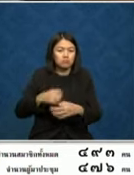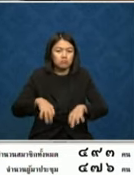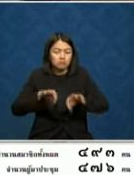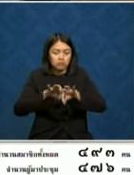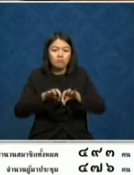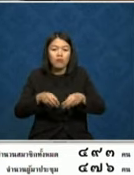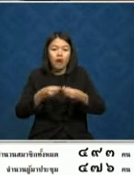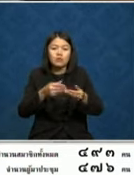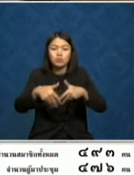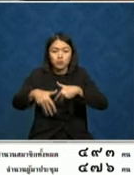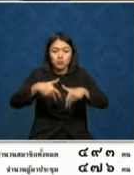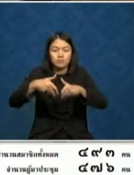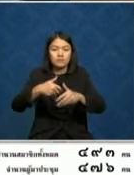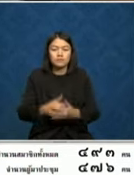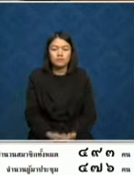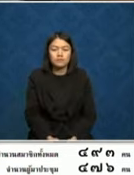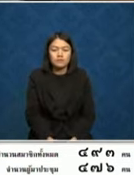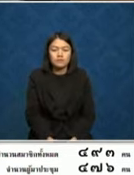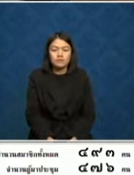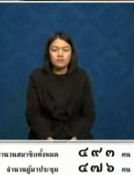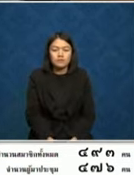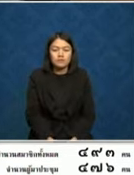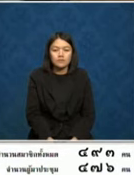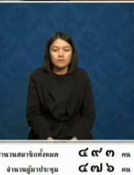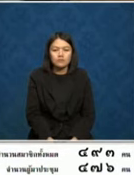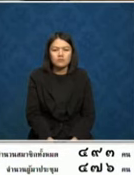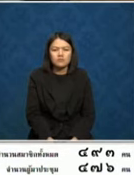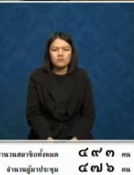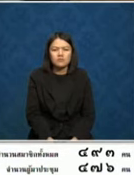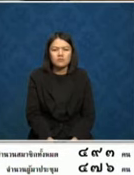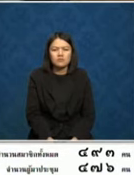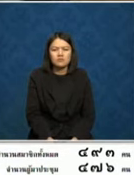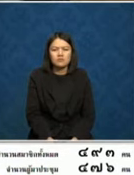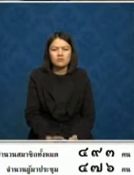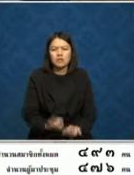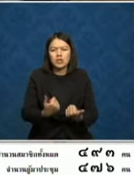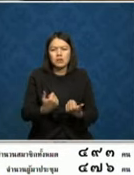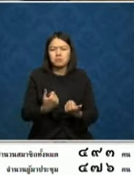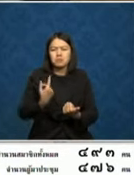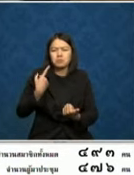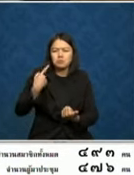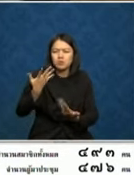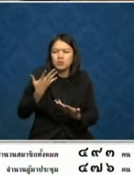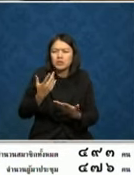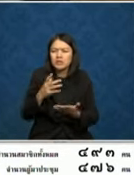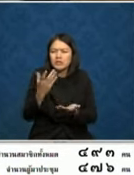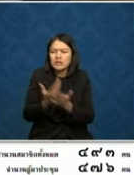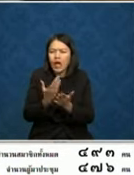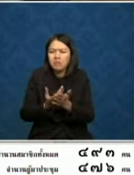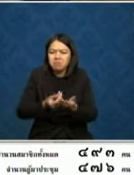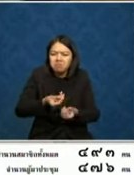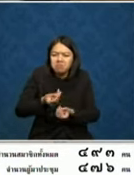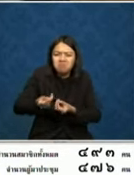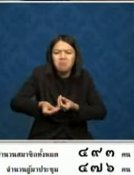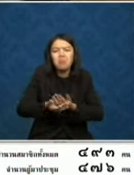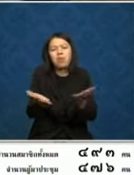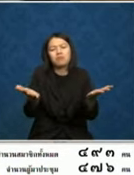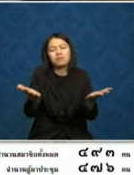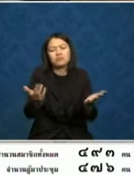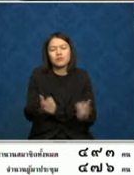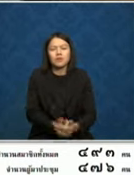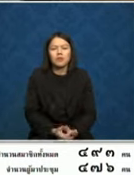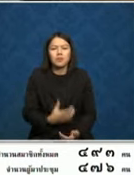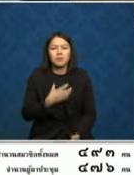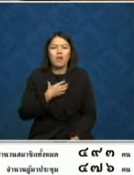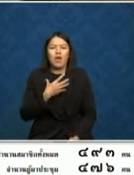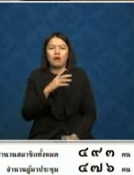วันนี้เราตำน้ำพริกละลายแม่น้ำเยอะผมก็ไม่อยากจะหยิบประเด็นขึ้นมาเยอะจะหาผมไปจับผิดท่านแ